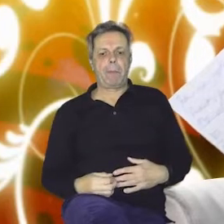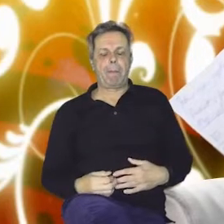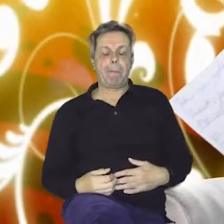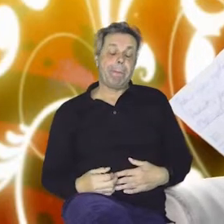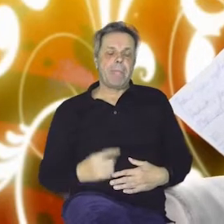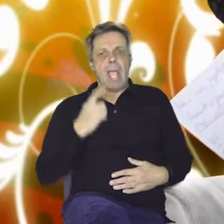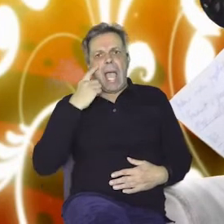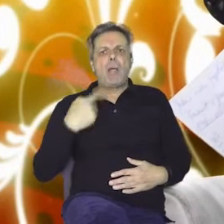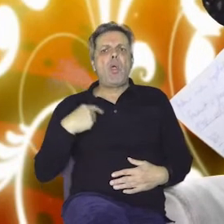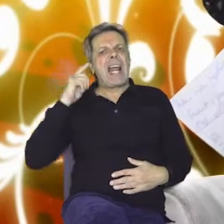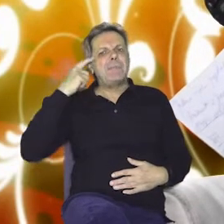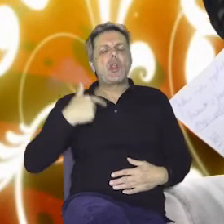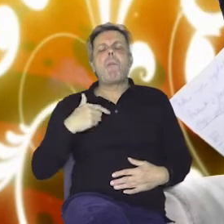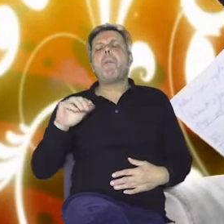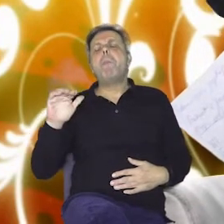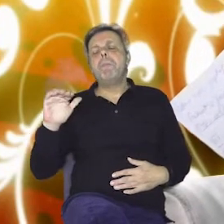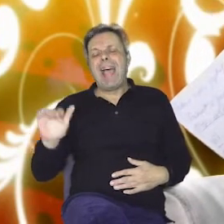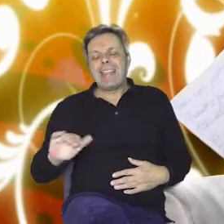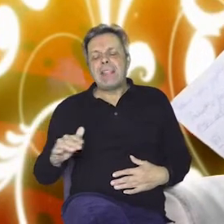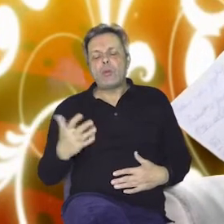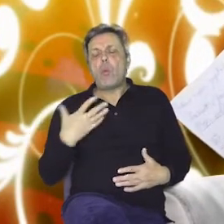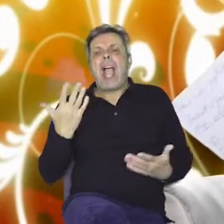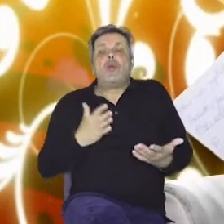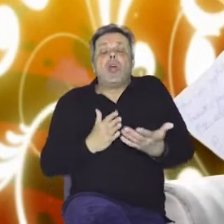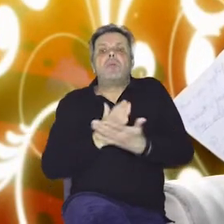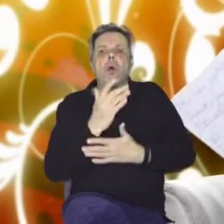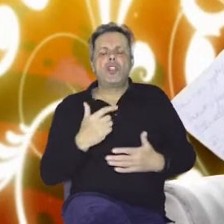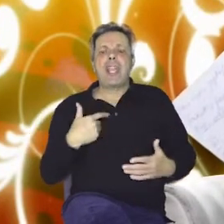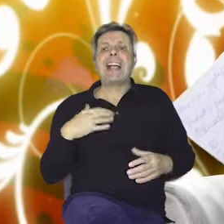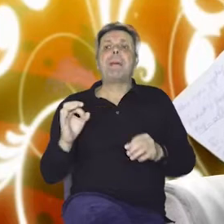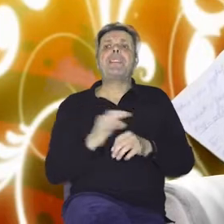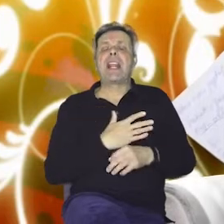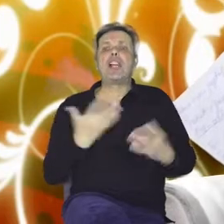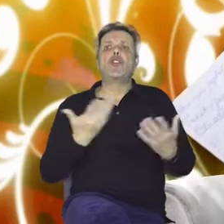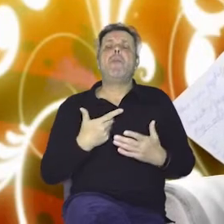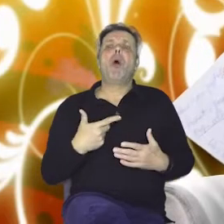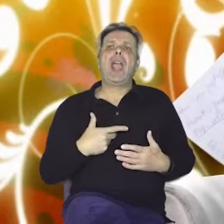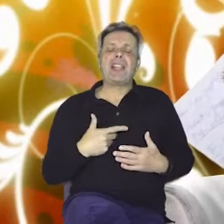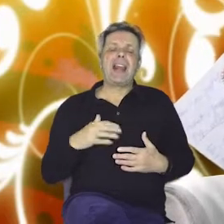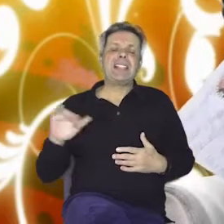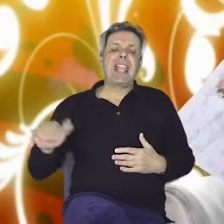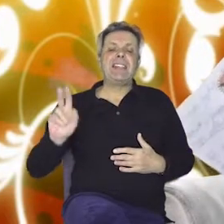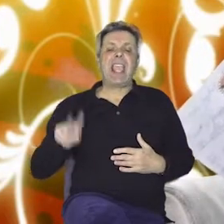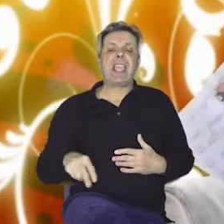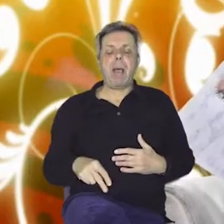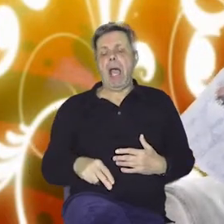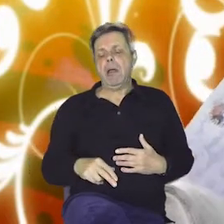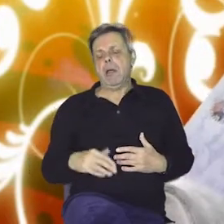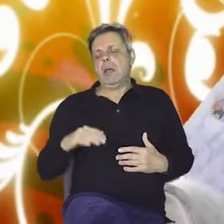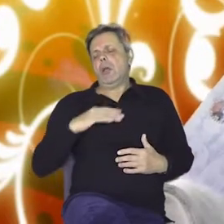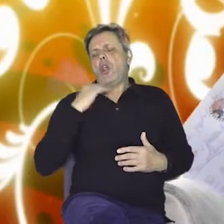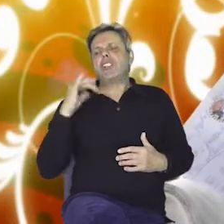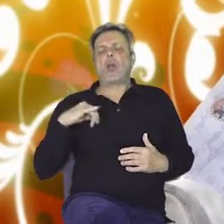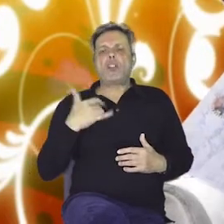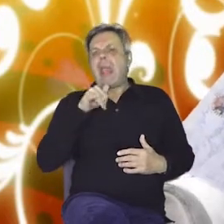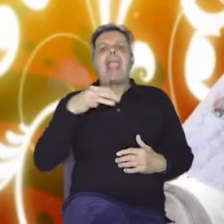svojem djetetu kako će ono proživjeti ili nešto, ja sam sretna recimo što moje danas dijete ima te godine koje ima i ne ovisi o